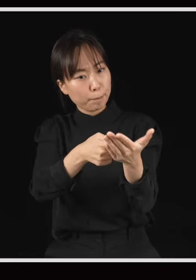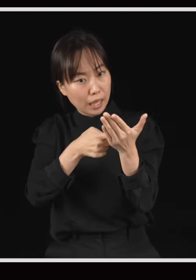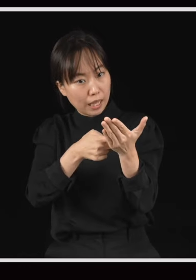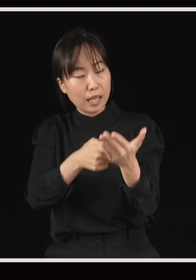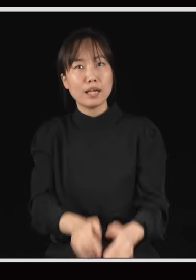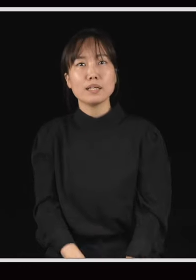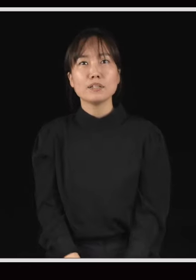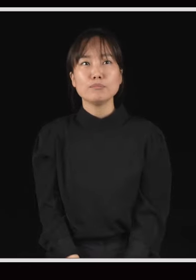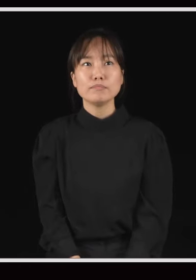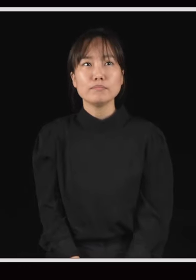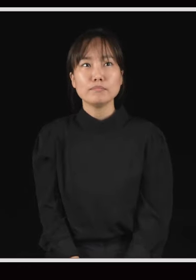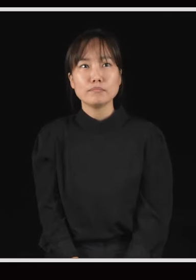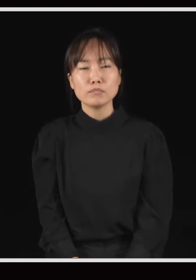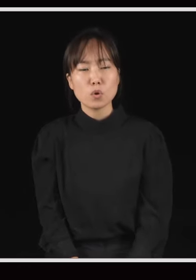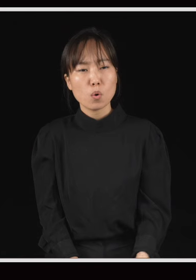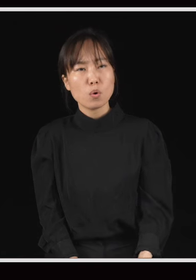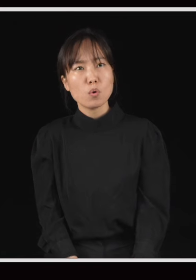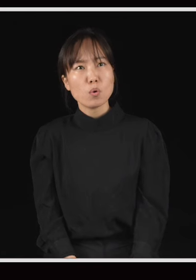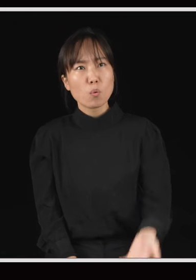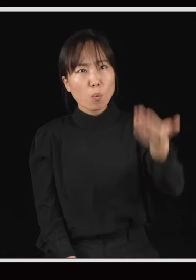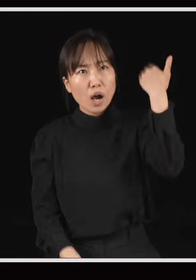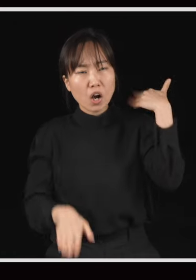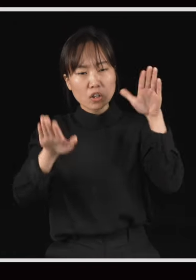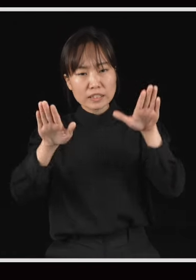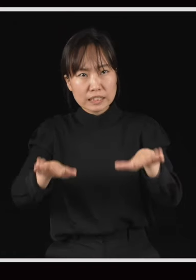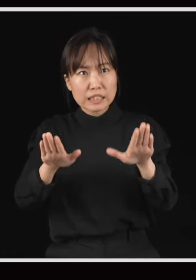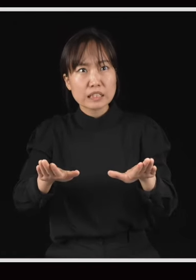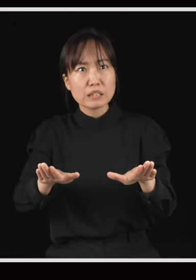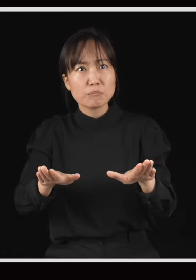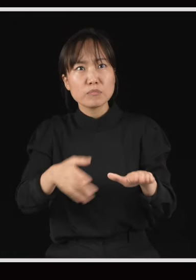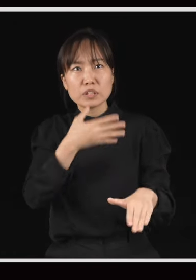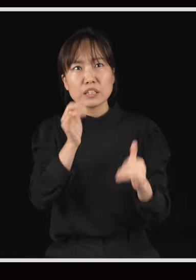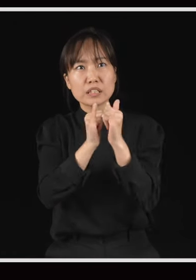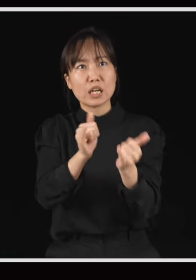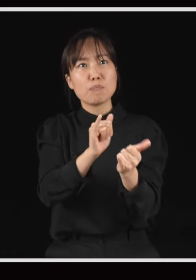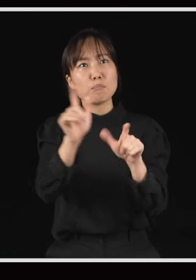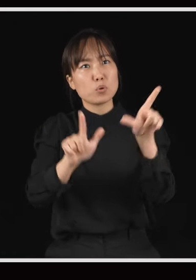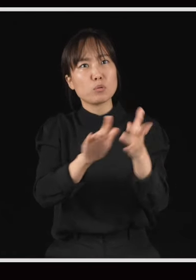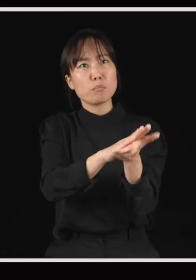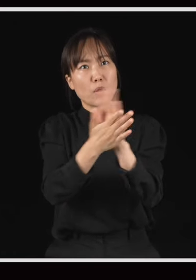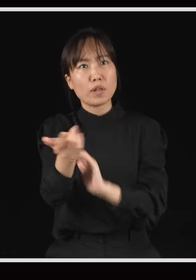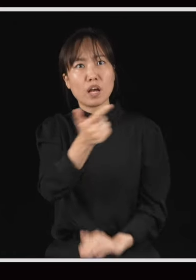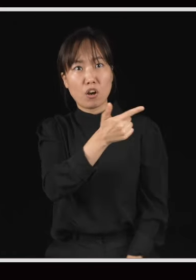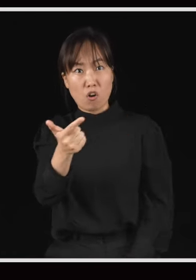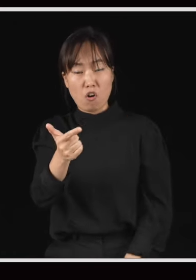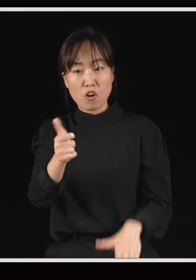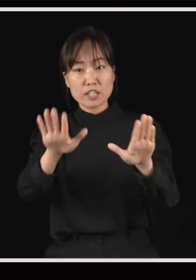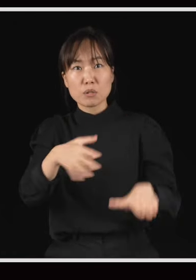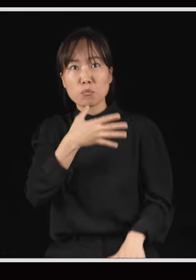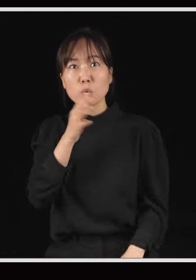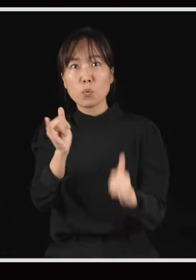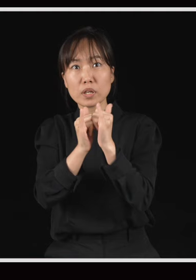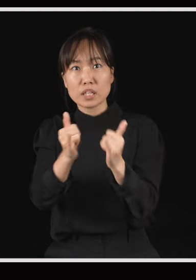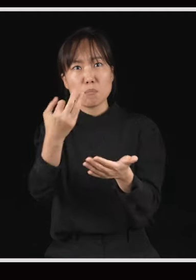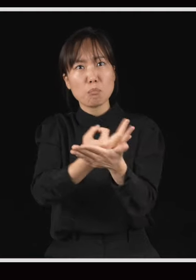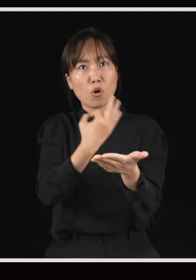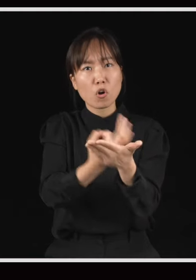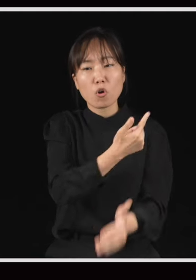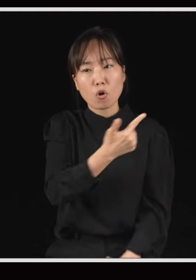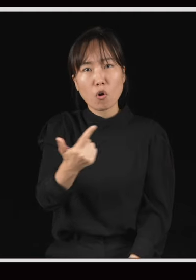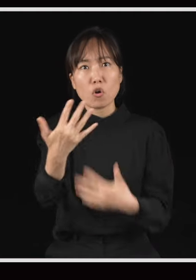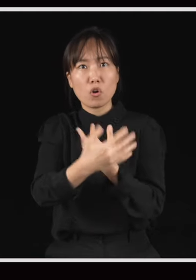한 거를 보셨을 겁니다. 굉장히 굉장한 변화들이 있었죠, 실제로. 일단은 소득도 많아지고 건강 상태가 좋다고 한